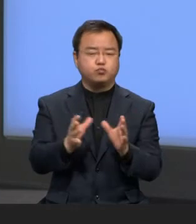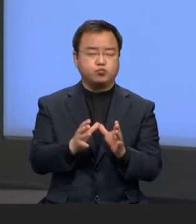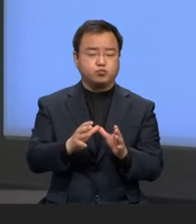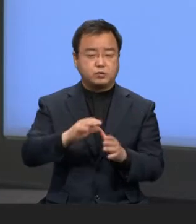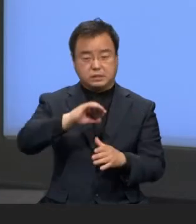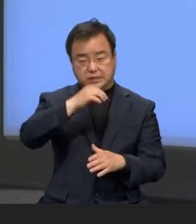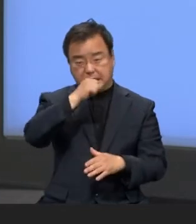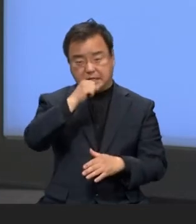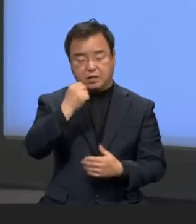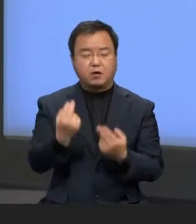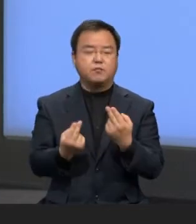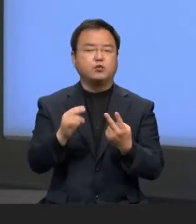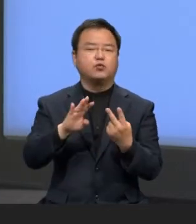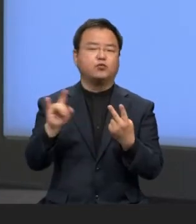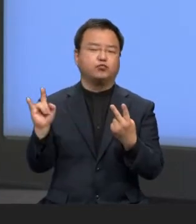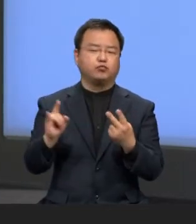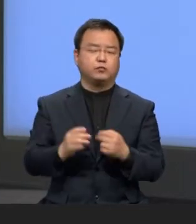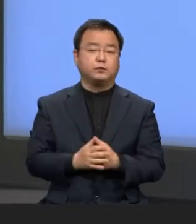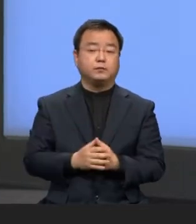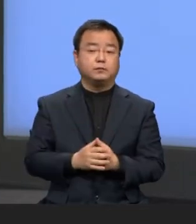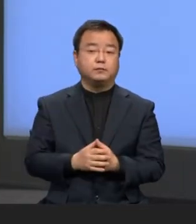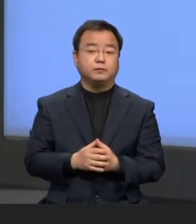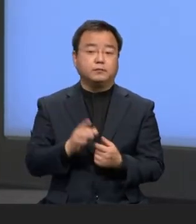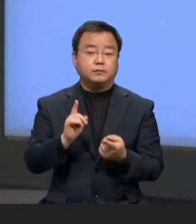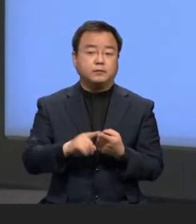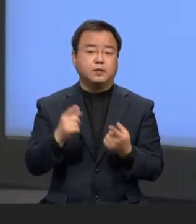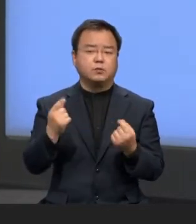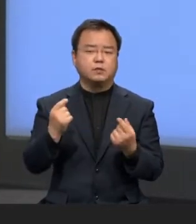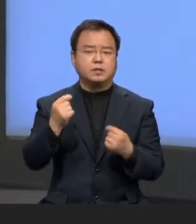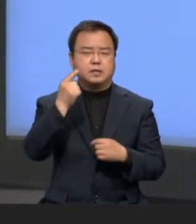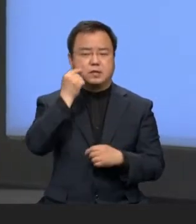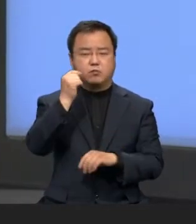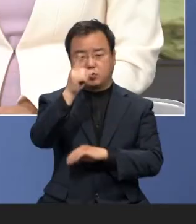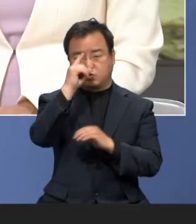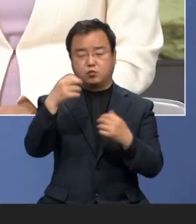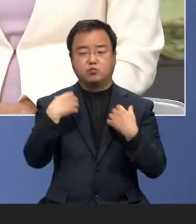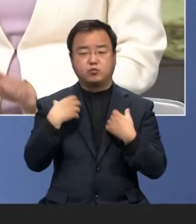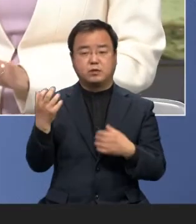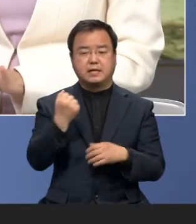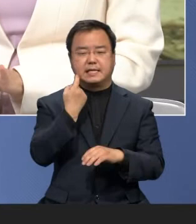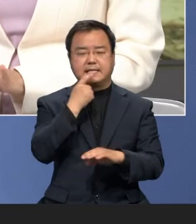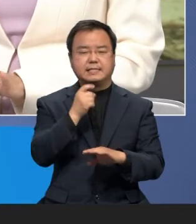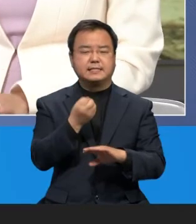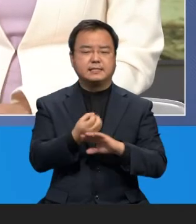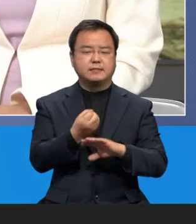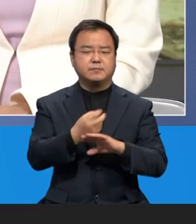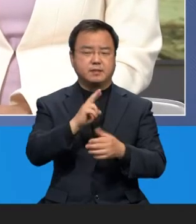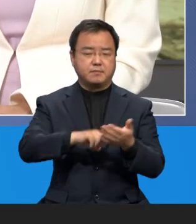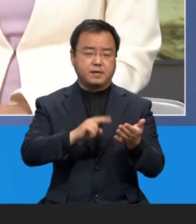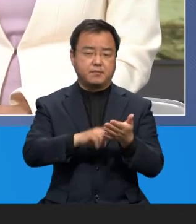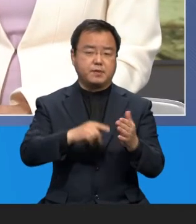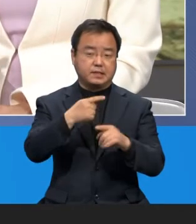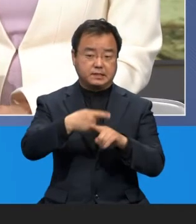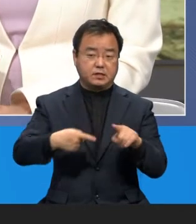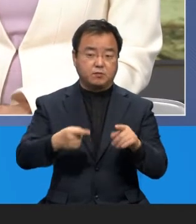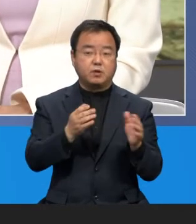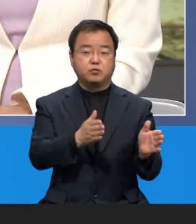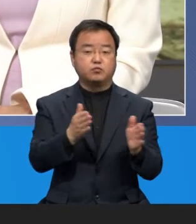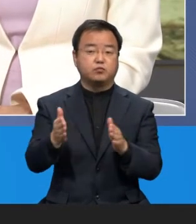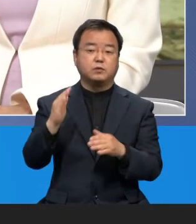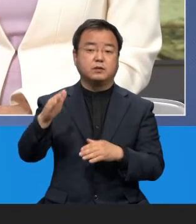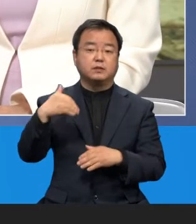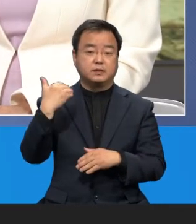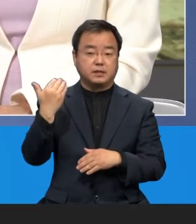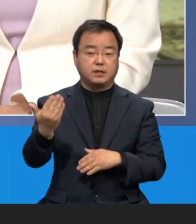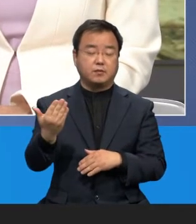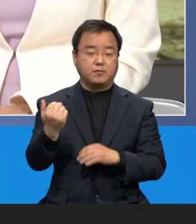수치입니다. 예. 이렇게 좀 일단은 일본 정부가 가진 금 보유고를 매각해서 이 절반 가까이를 마련하고요. 이걸